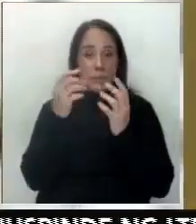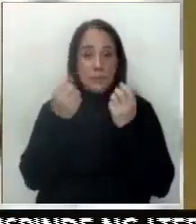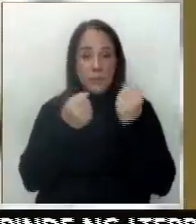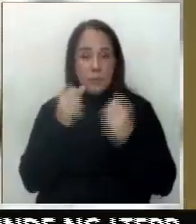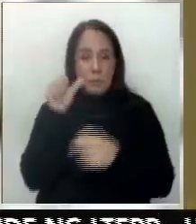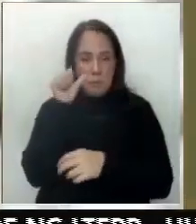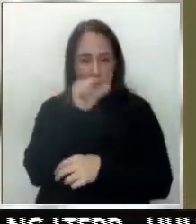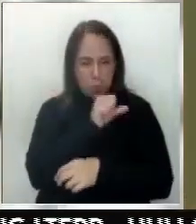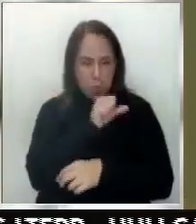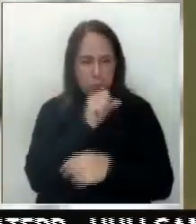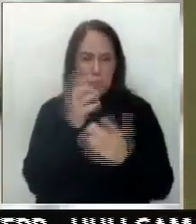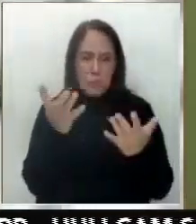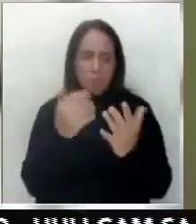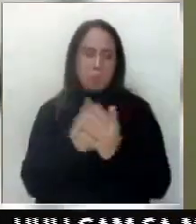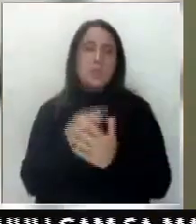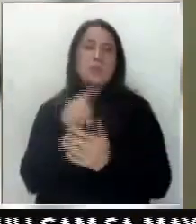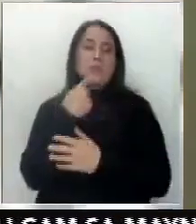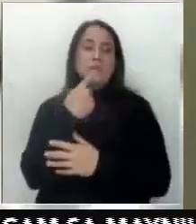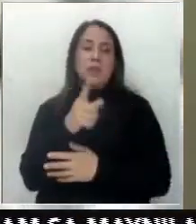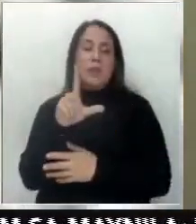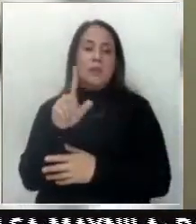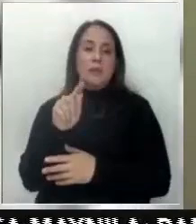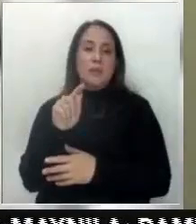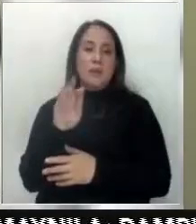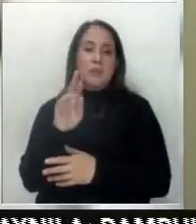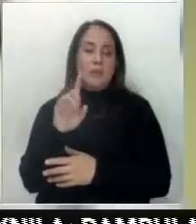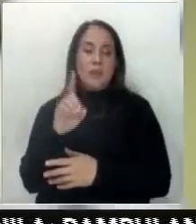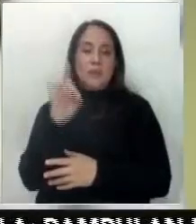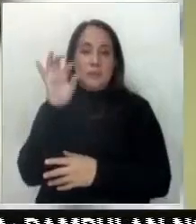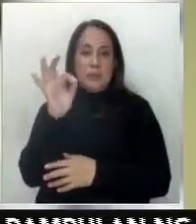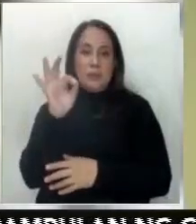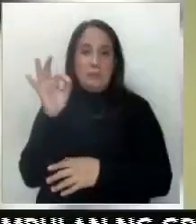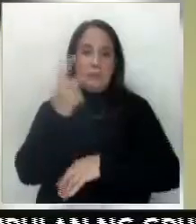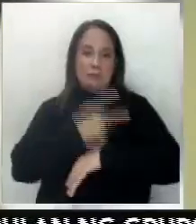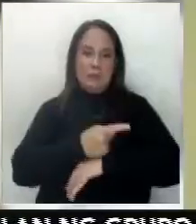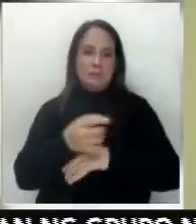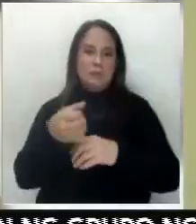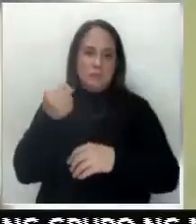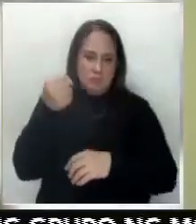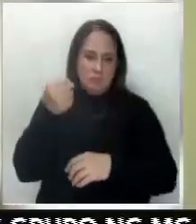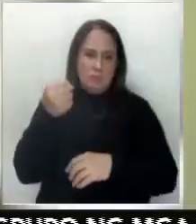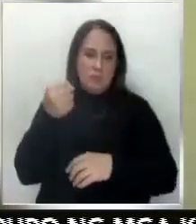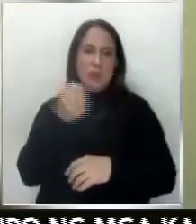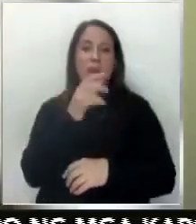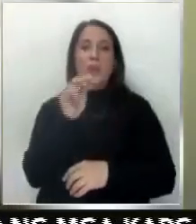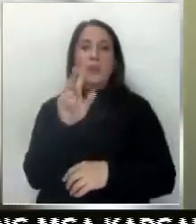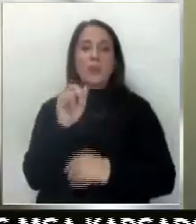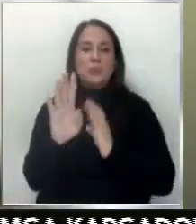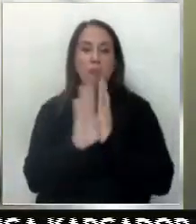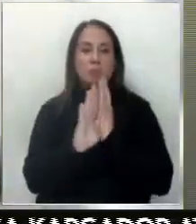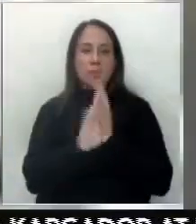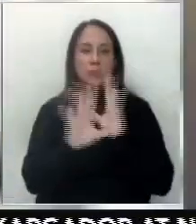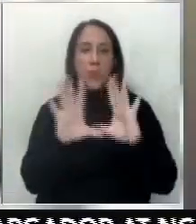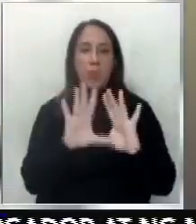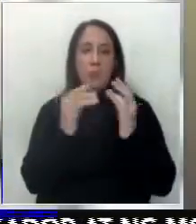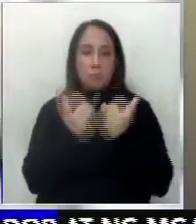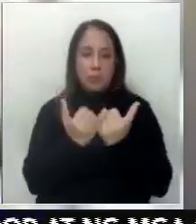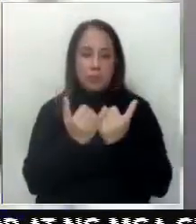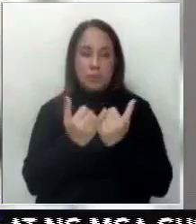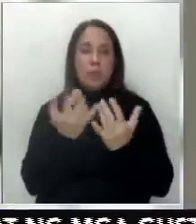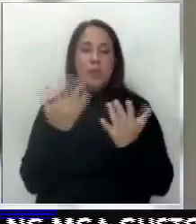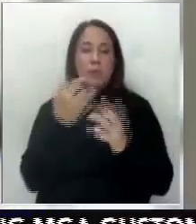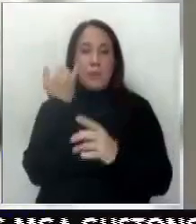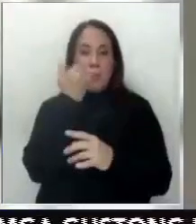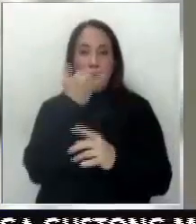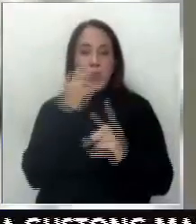time. Iniutos ng LTFRB ang 90-day preventive suspension ng 13 bus ng kumpanya na biyahing Iloilo